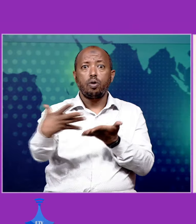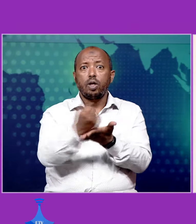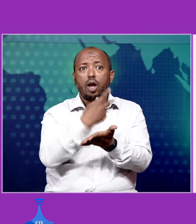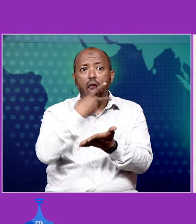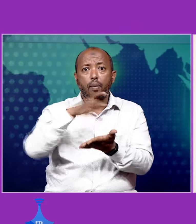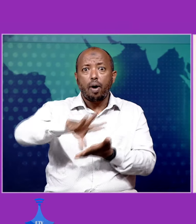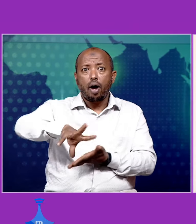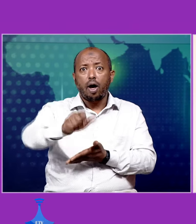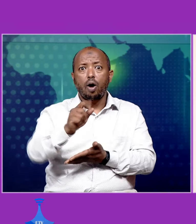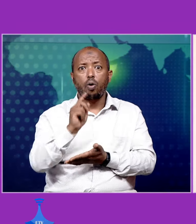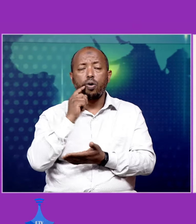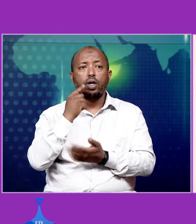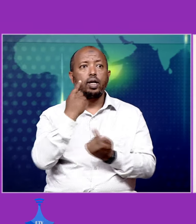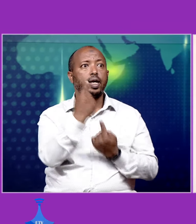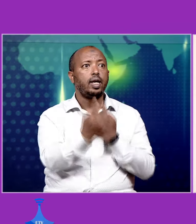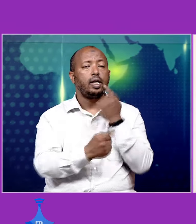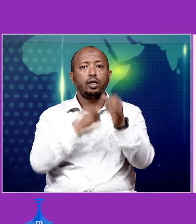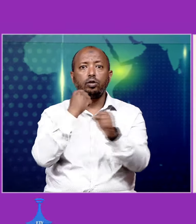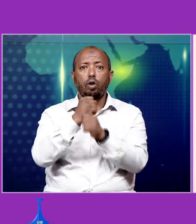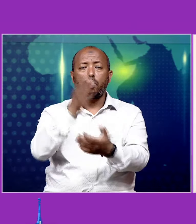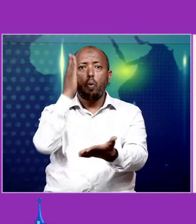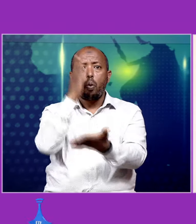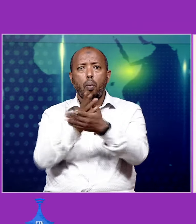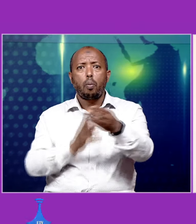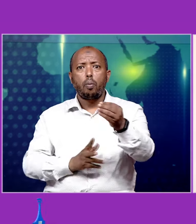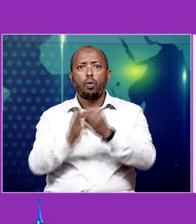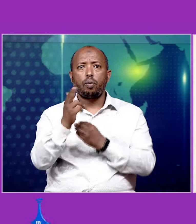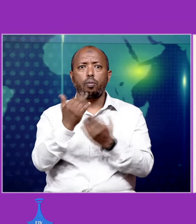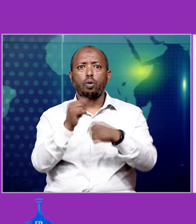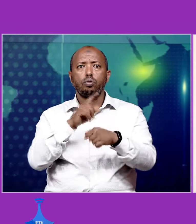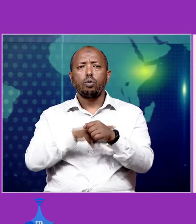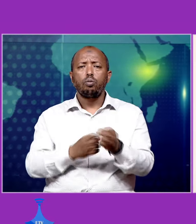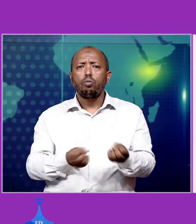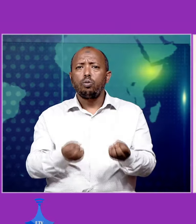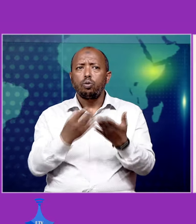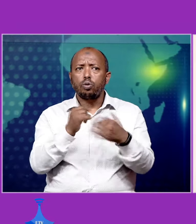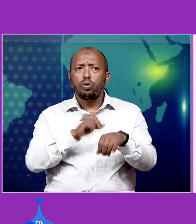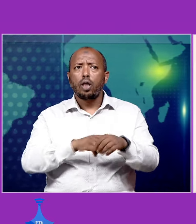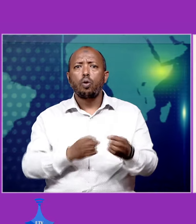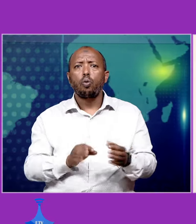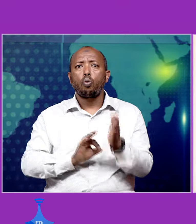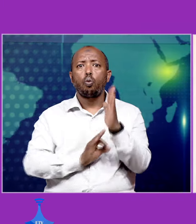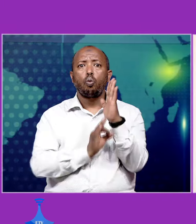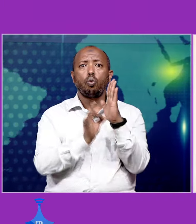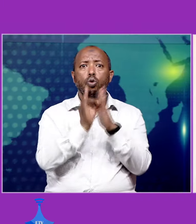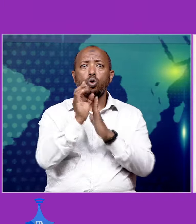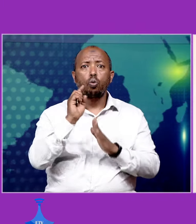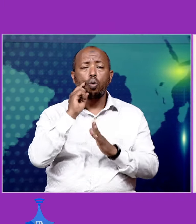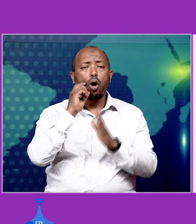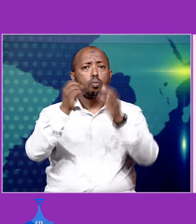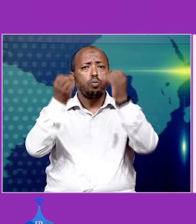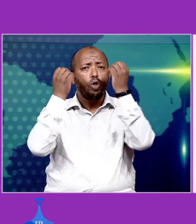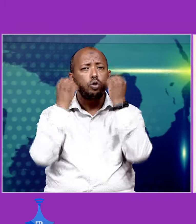የወደመ ኢንቨስትመንት and you both better it at another because then get me a little good never what